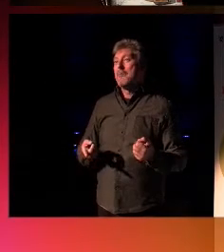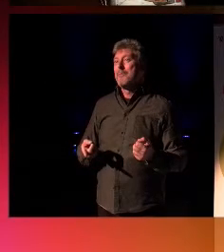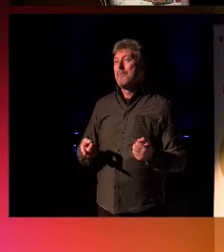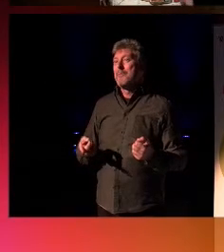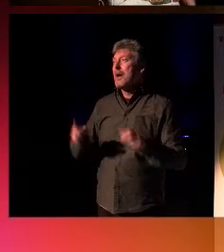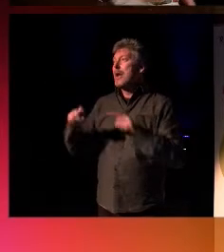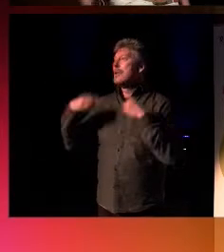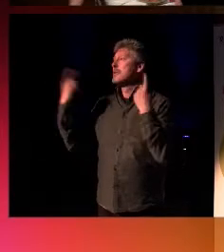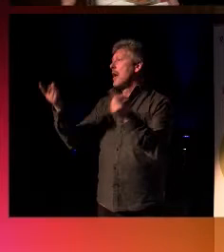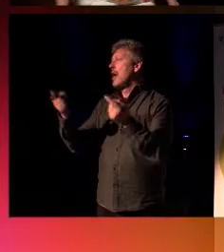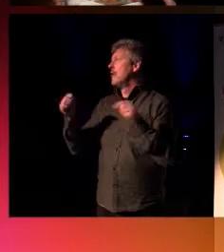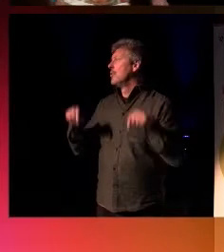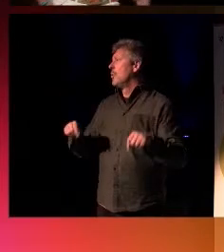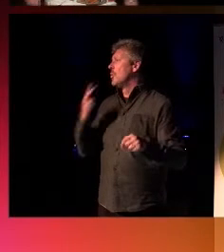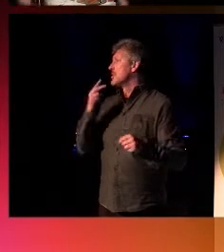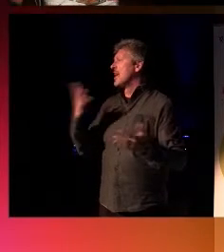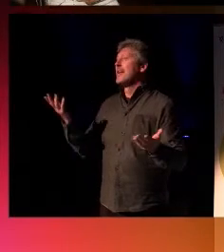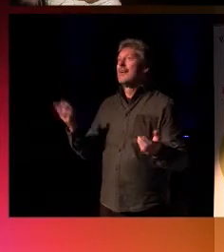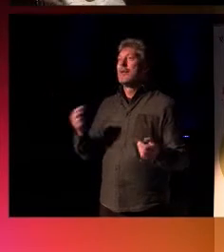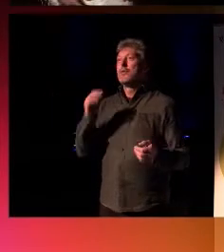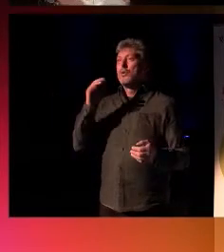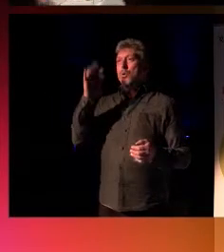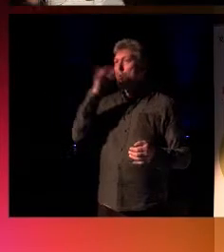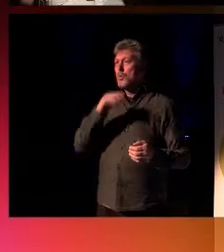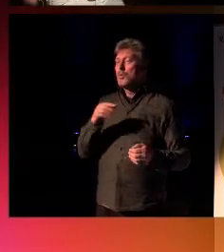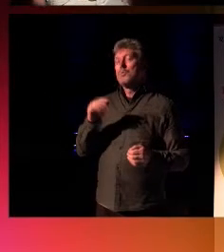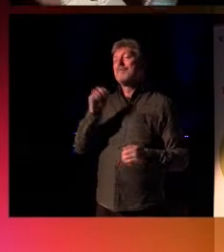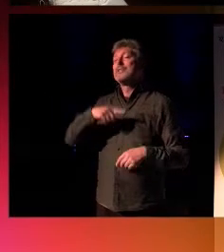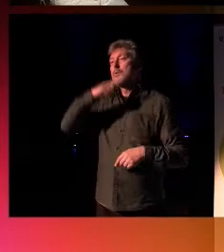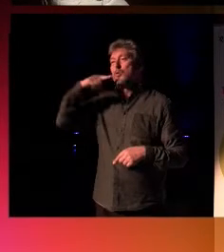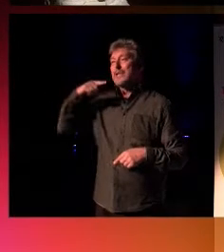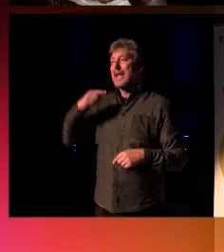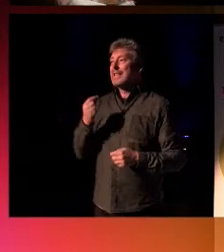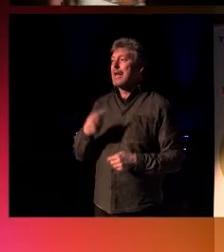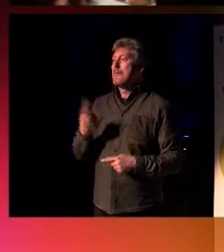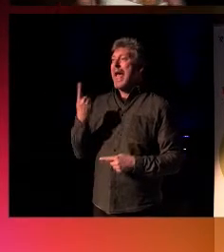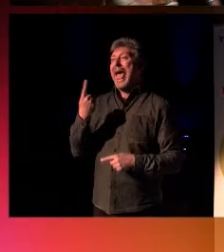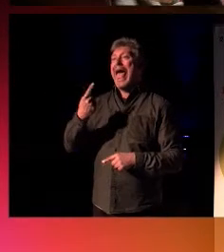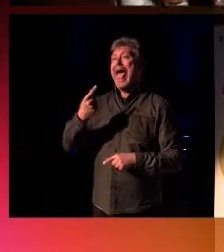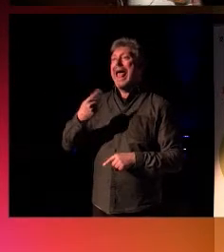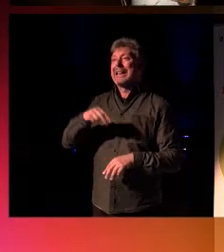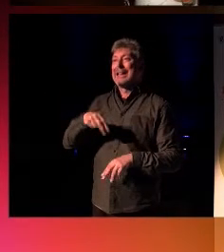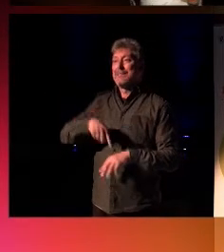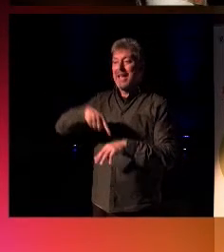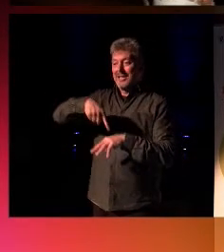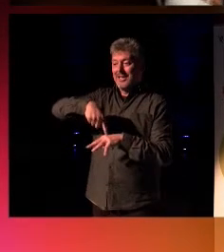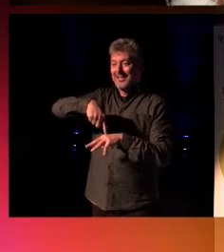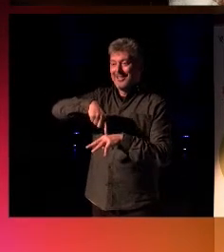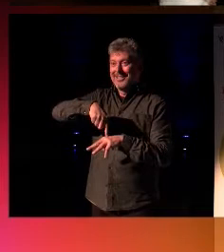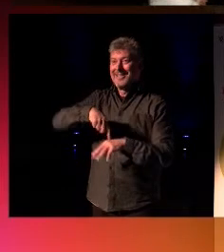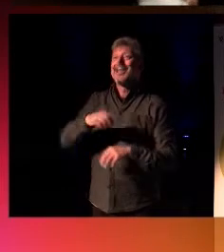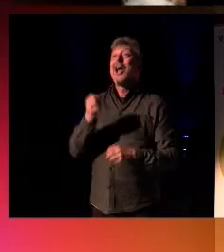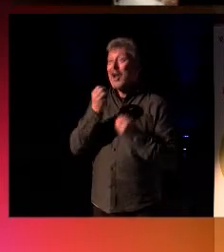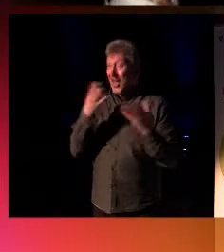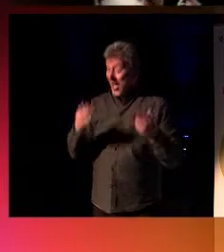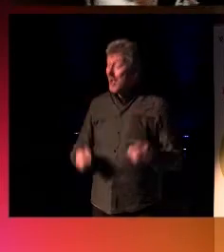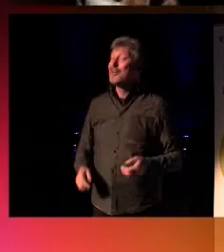henne her nå. Hun lurte på om det var lurt å stå på ett ben og pusse tenner. Det klart det lurt. Det det bare å gjøre.